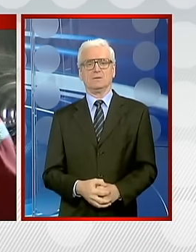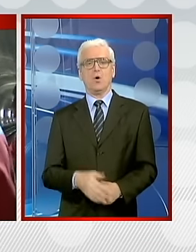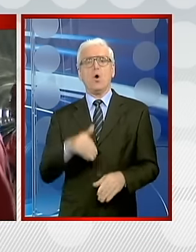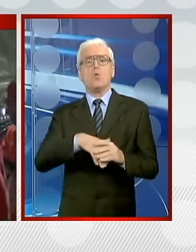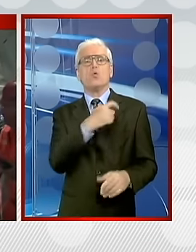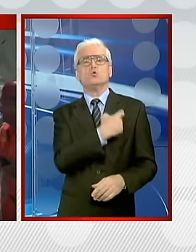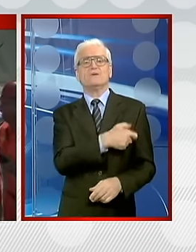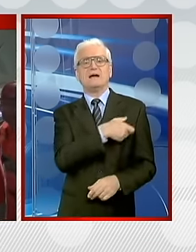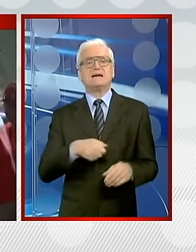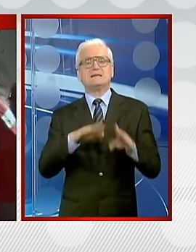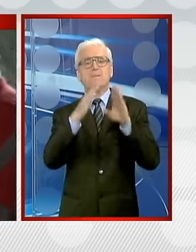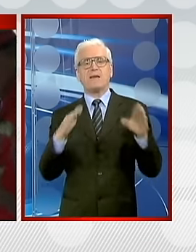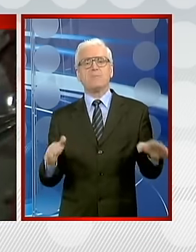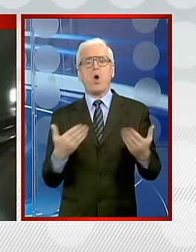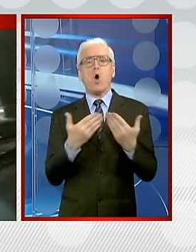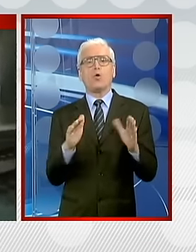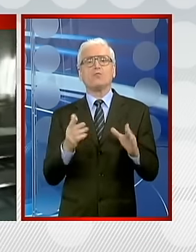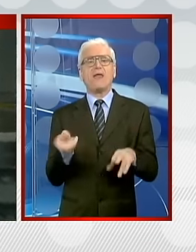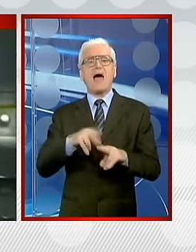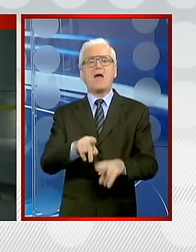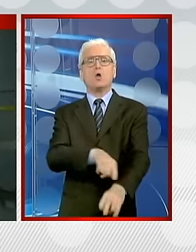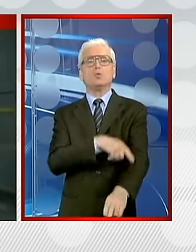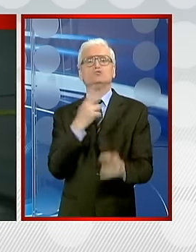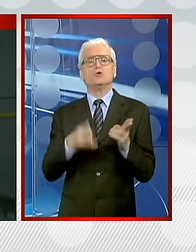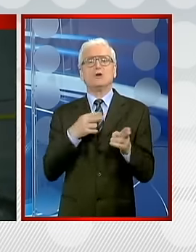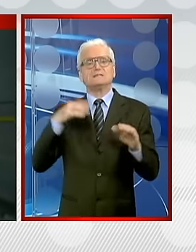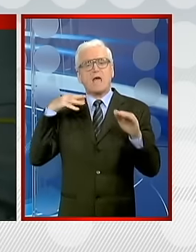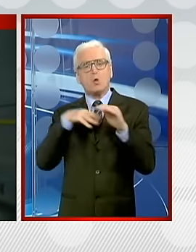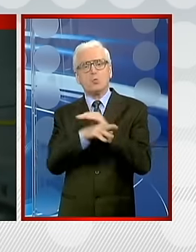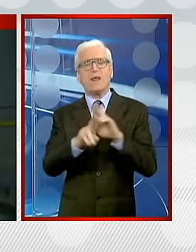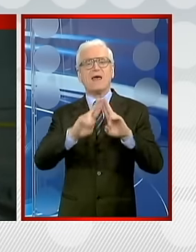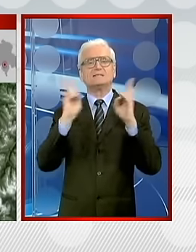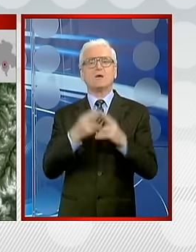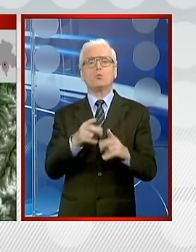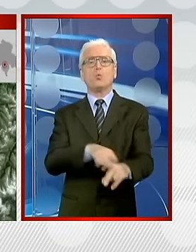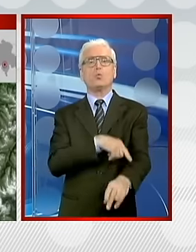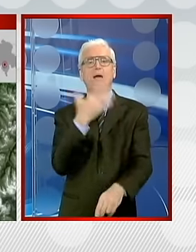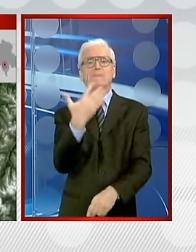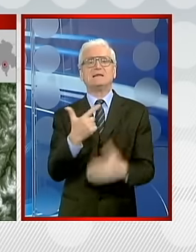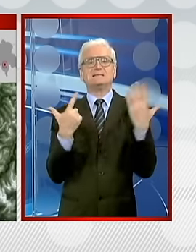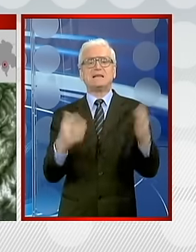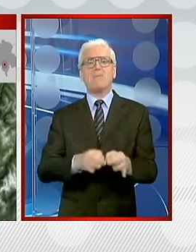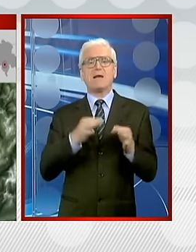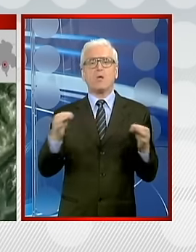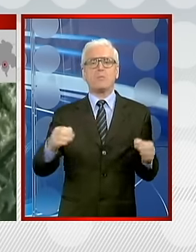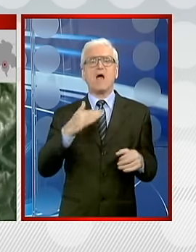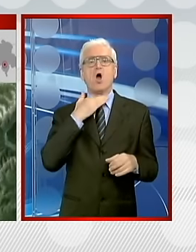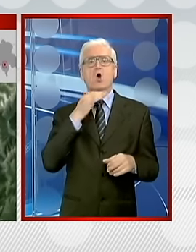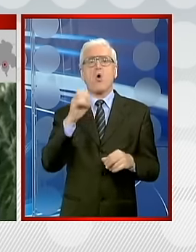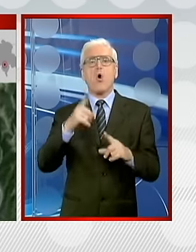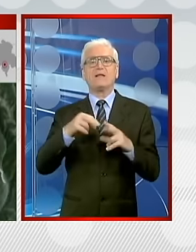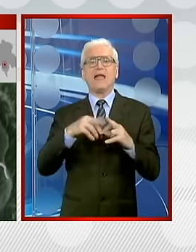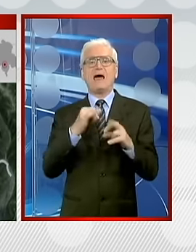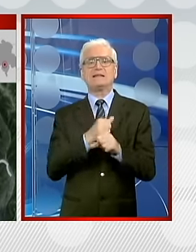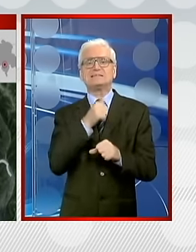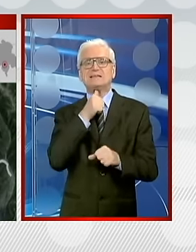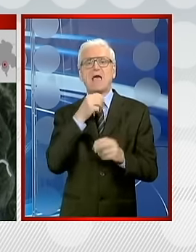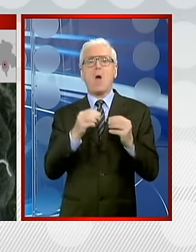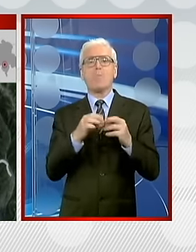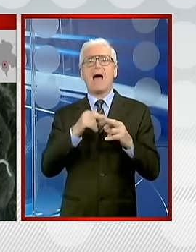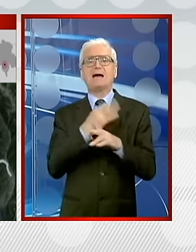U švajcarskim Alpima otvoren je najduži železnički tunel na svetu, dug 57 km. Gotardski